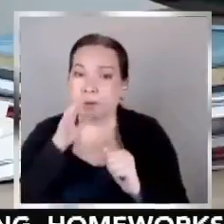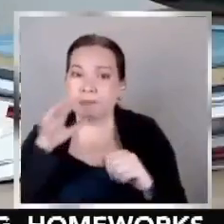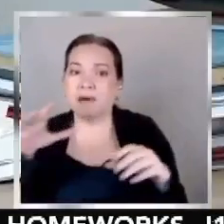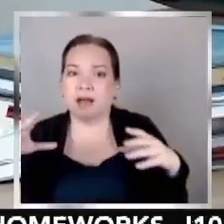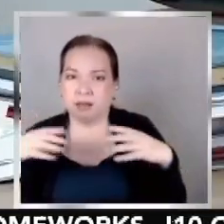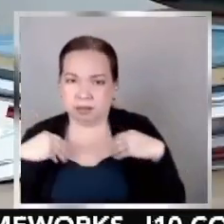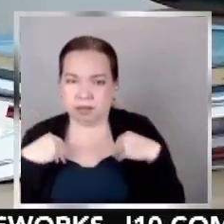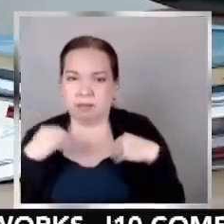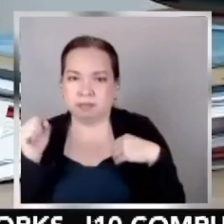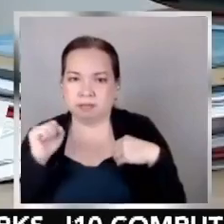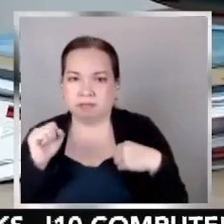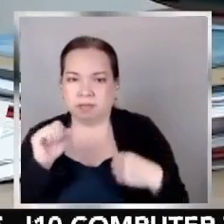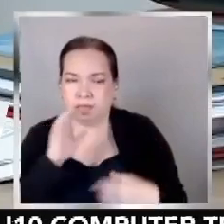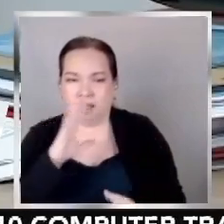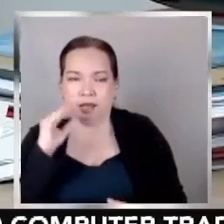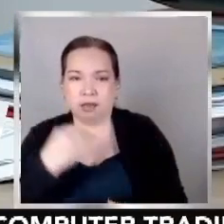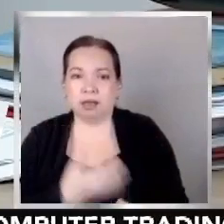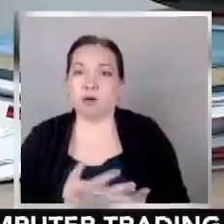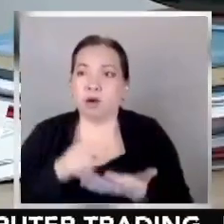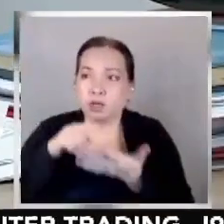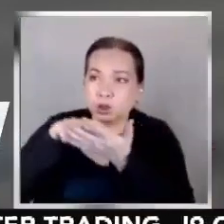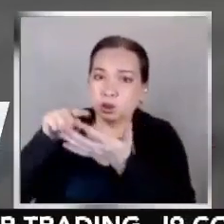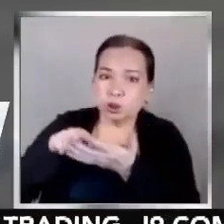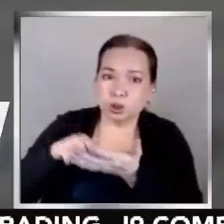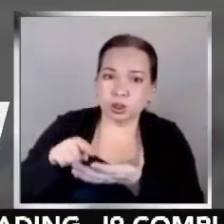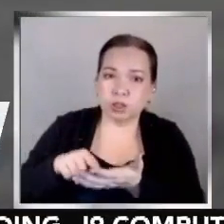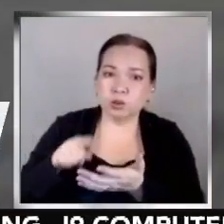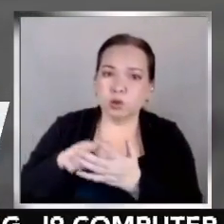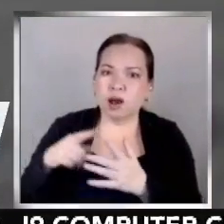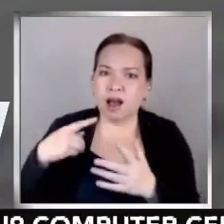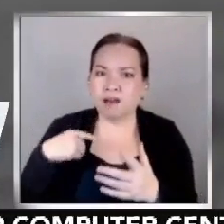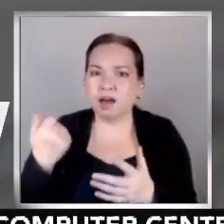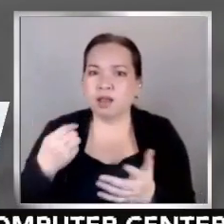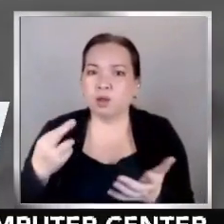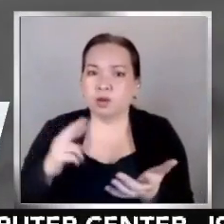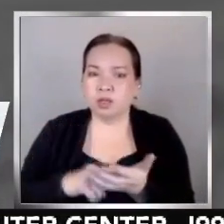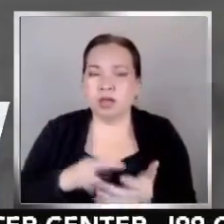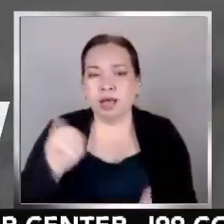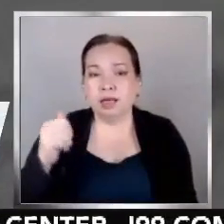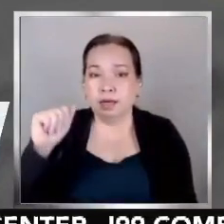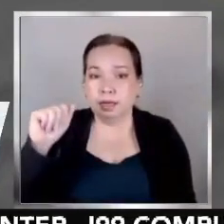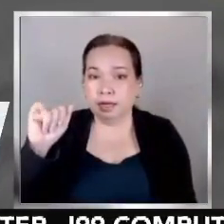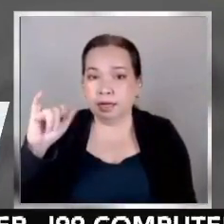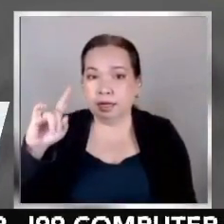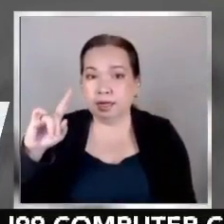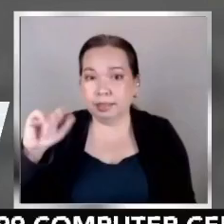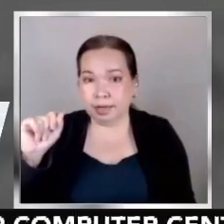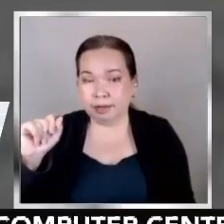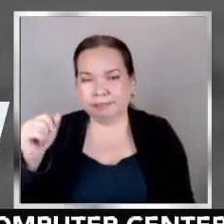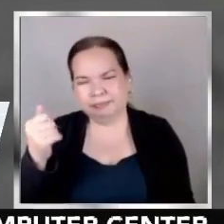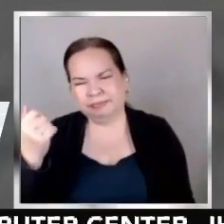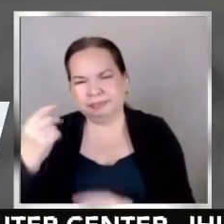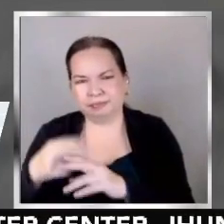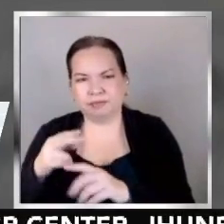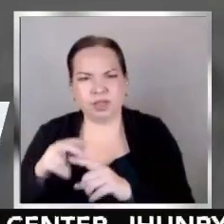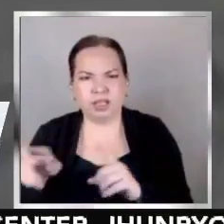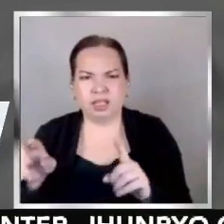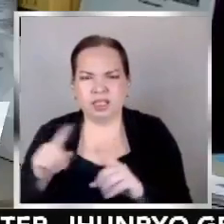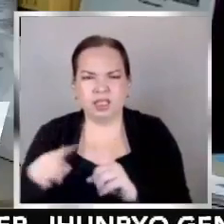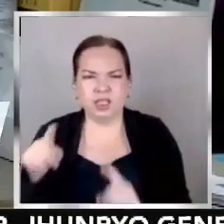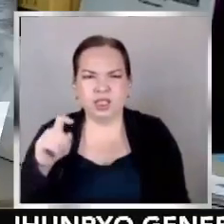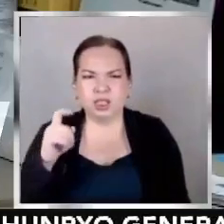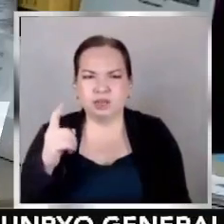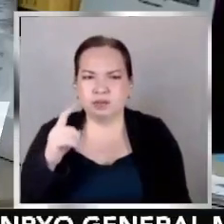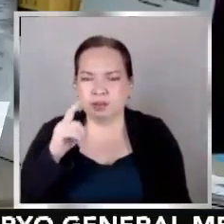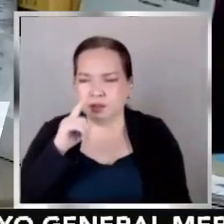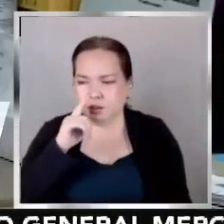ahensya, natuklasan nilang may nakarehistrong Aida Perez Aurinto, pero iba ang taon ng kapanganakan.